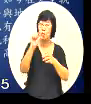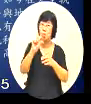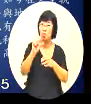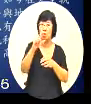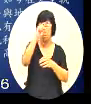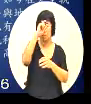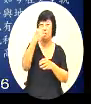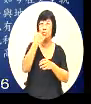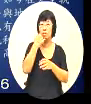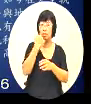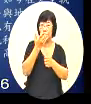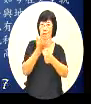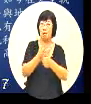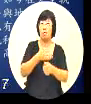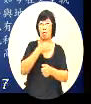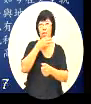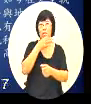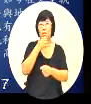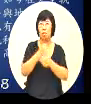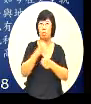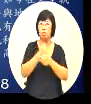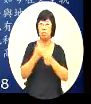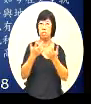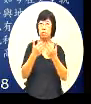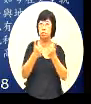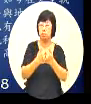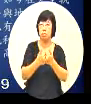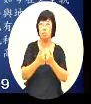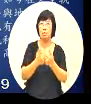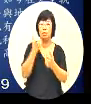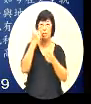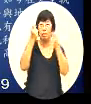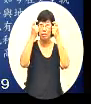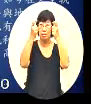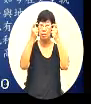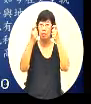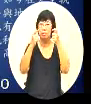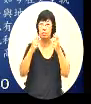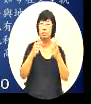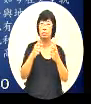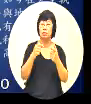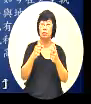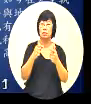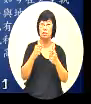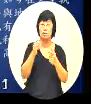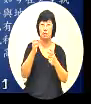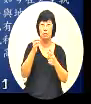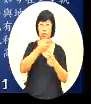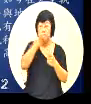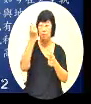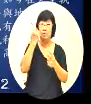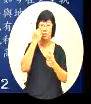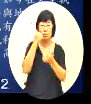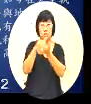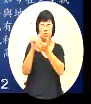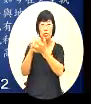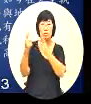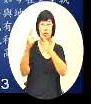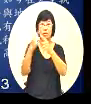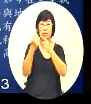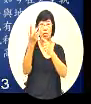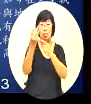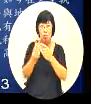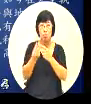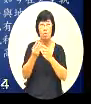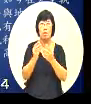分的就业机会。那我提到了，高雄整体一年看下来，我们的人口是减少的，我们的薪水